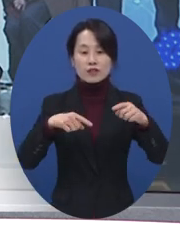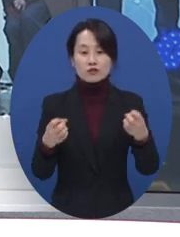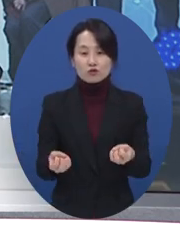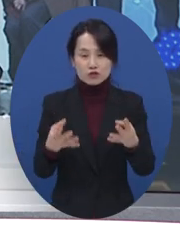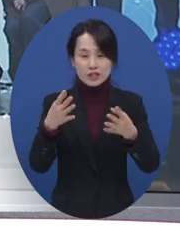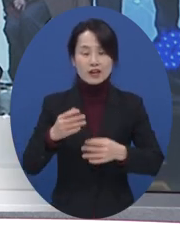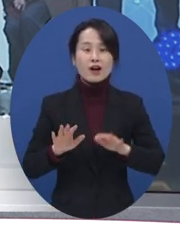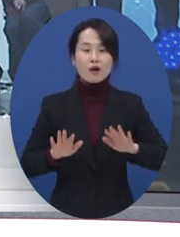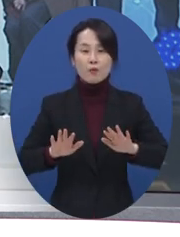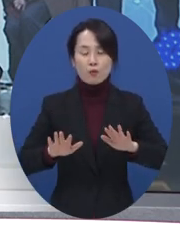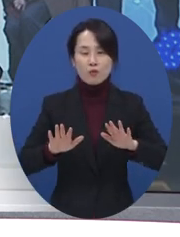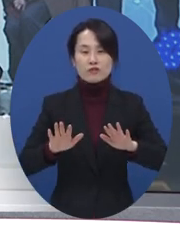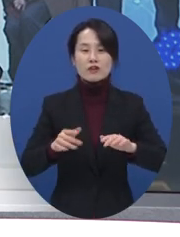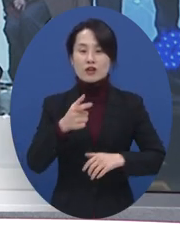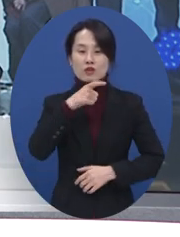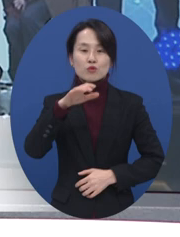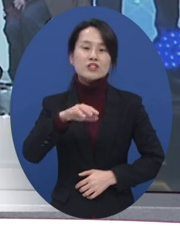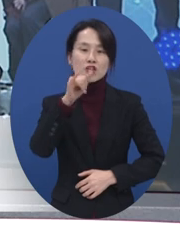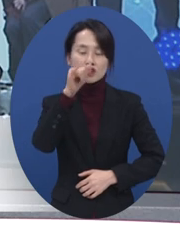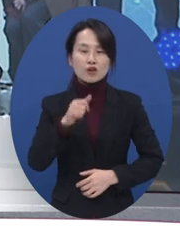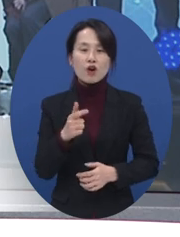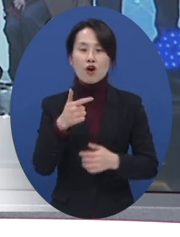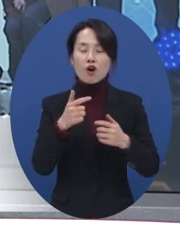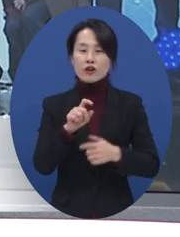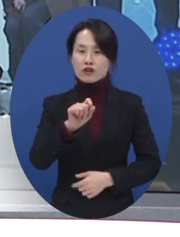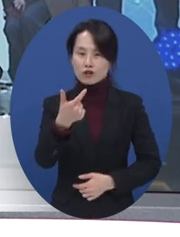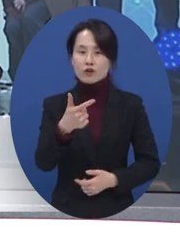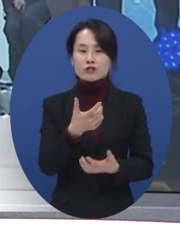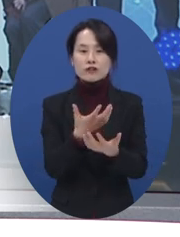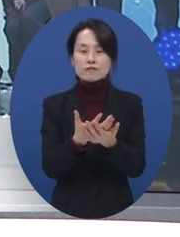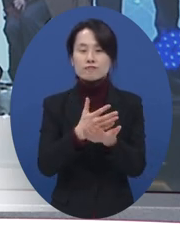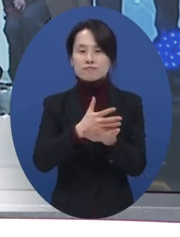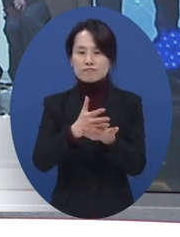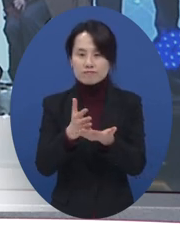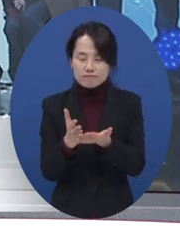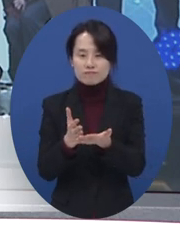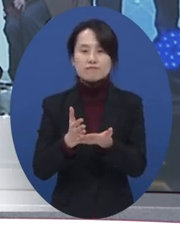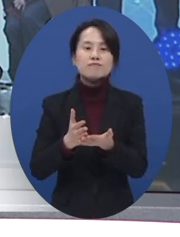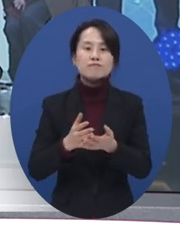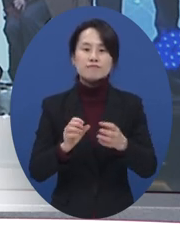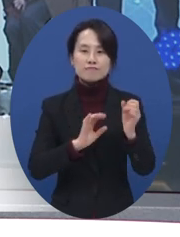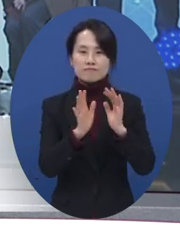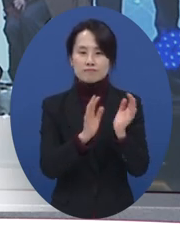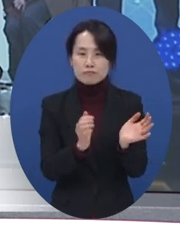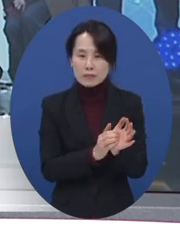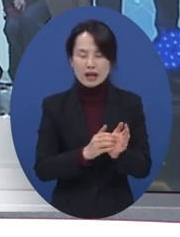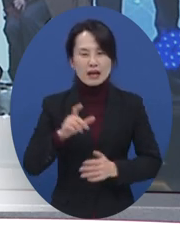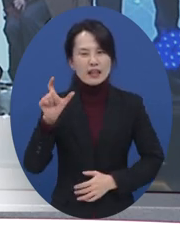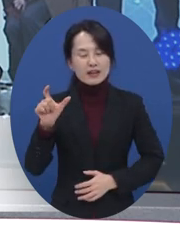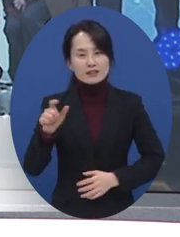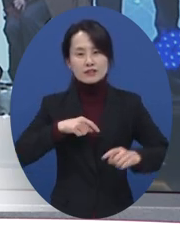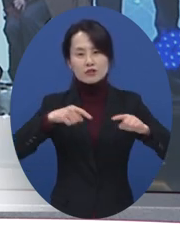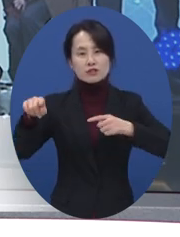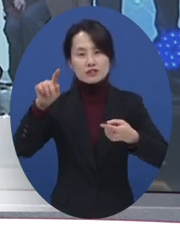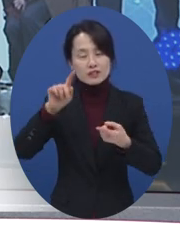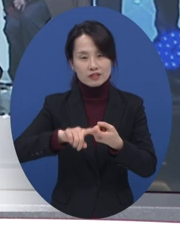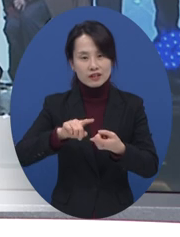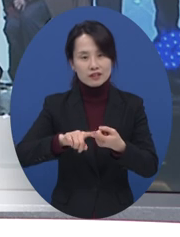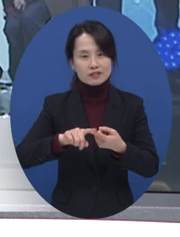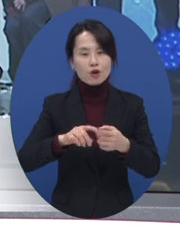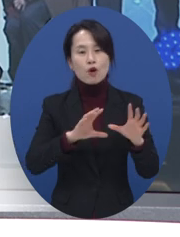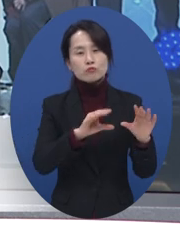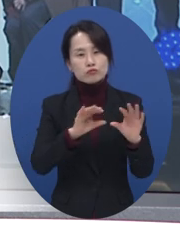열렸습니다. 무려 16개 주제의 대토론장이 펼쳐졌는데요. 딱딱하게만 생각됐던 정치 참여의 문턱을